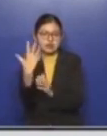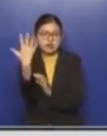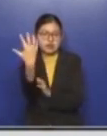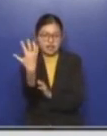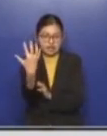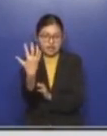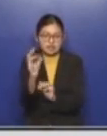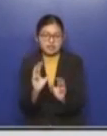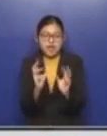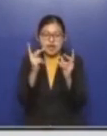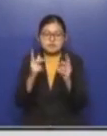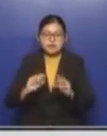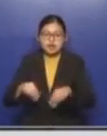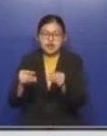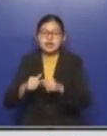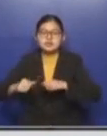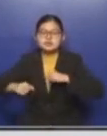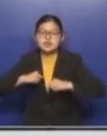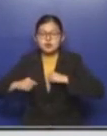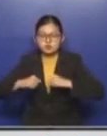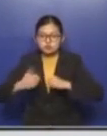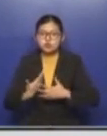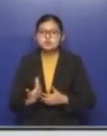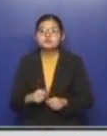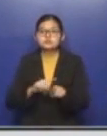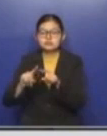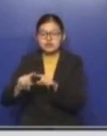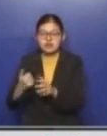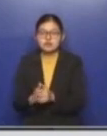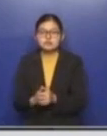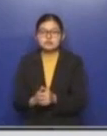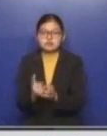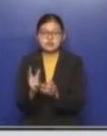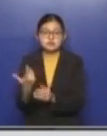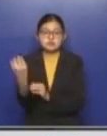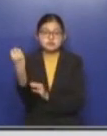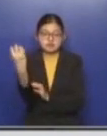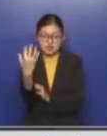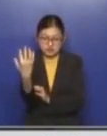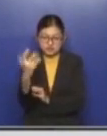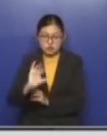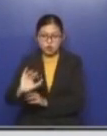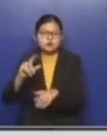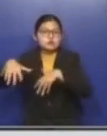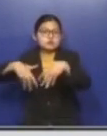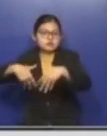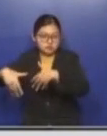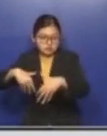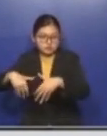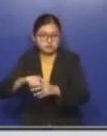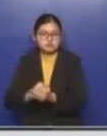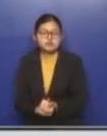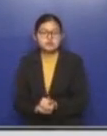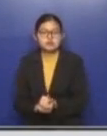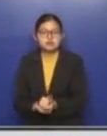ชาชนเนี่ยยังดีนะที่ยังมีสถานีของประชาชนอยู่นี่คือเป็นที่พึ่งพิงอา